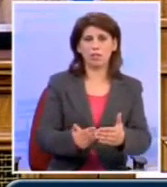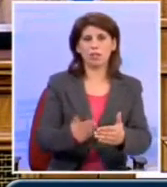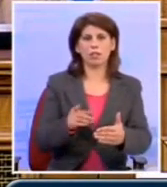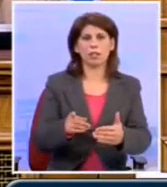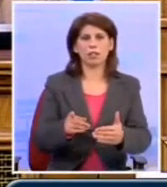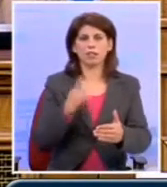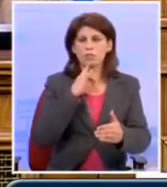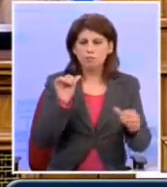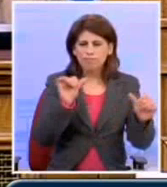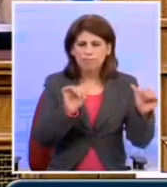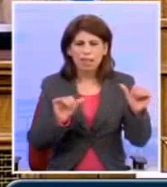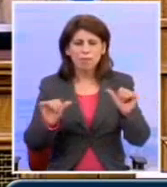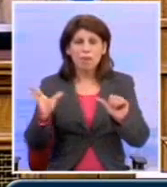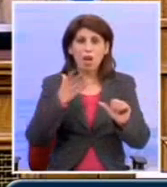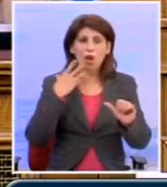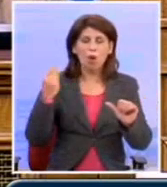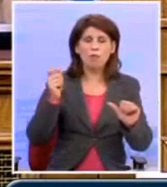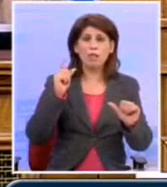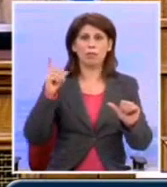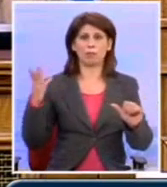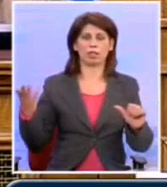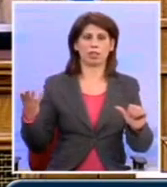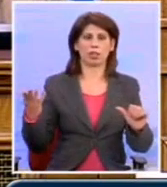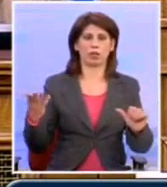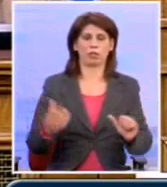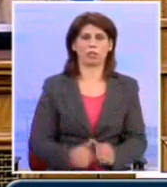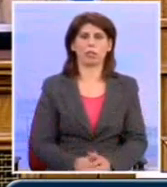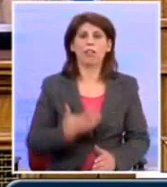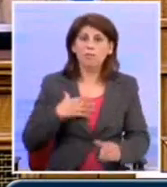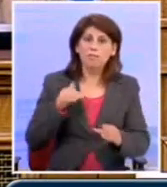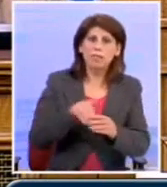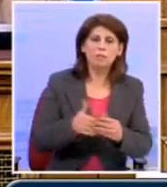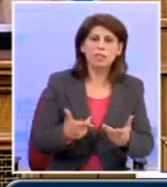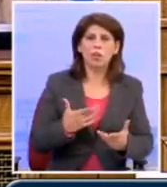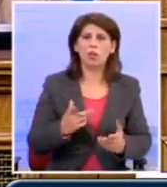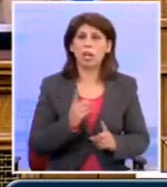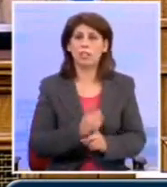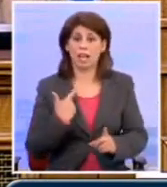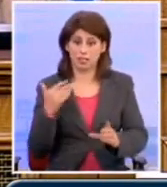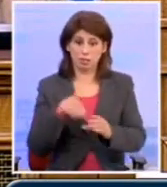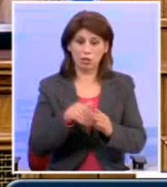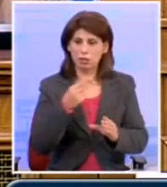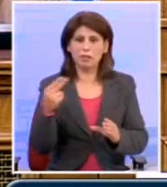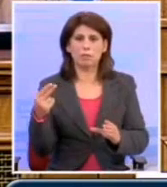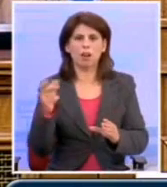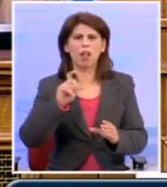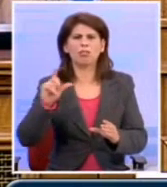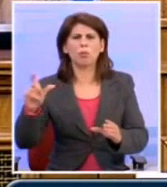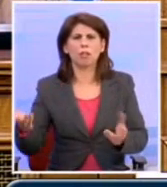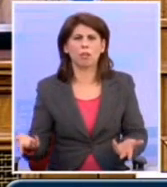μια αλχημία, είναι κάτι το πανέμορφο, το καταπληκτικό. Και θες και εσύ να συμμετέχεις, ιδίως όταν η συμμετοχή σου σημαίνει